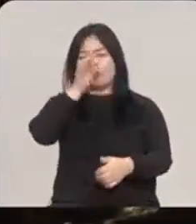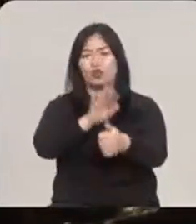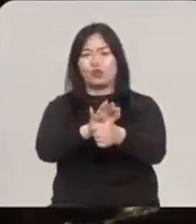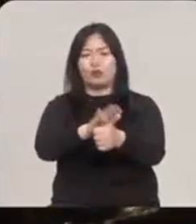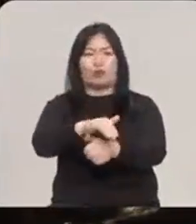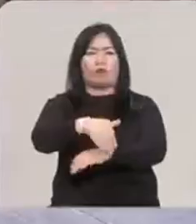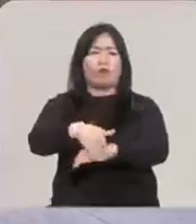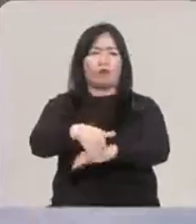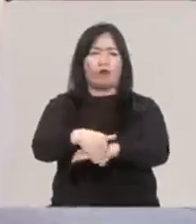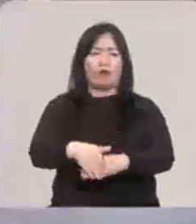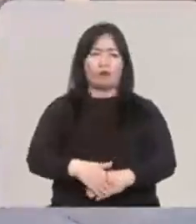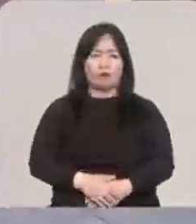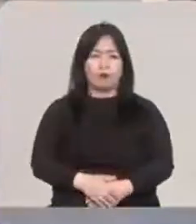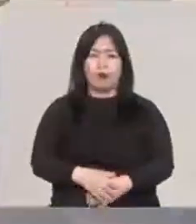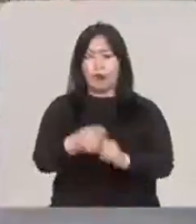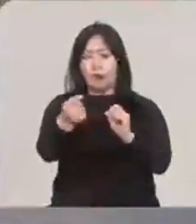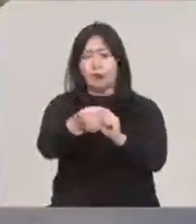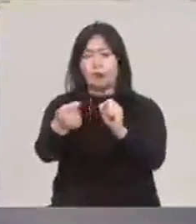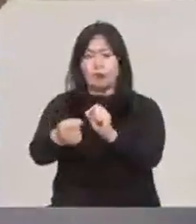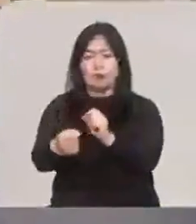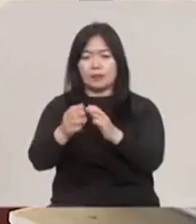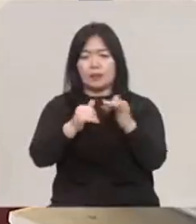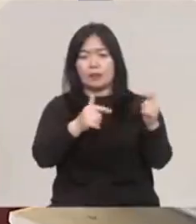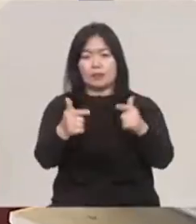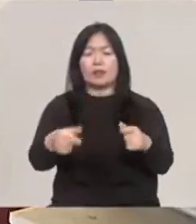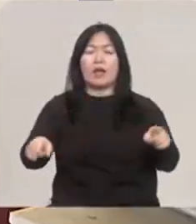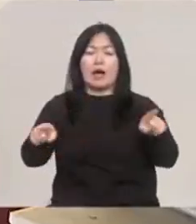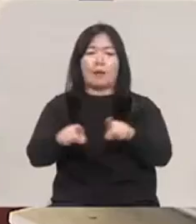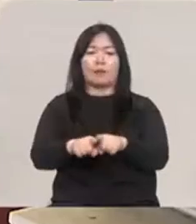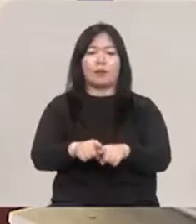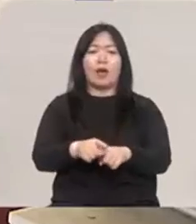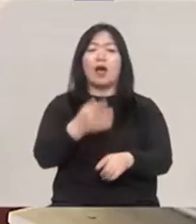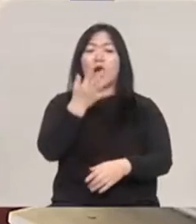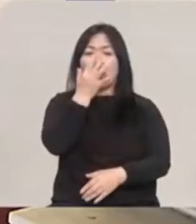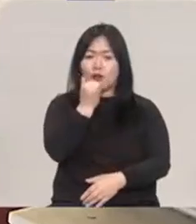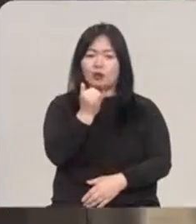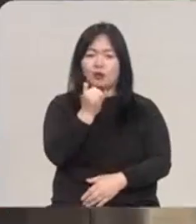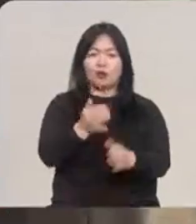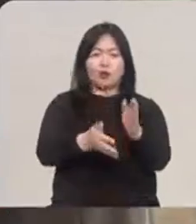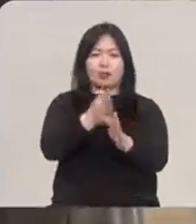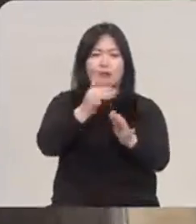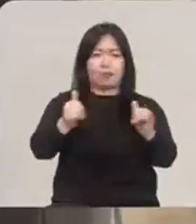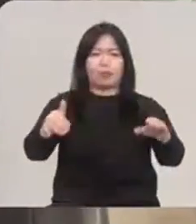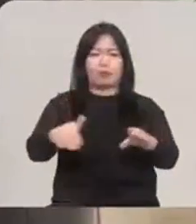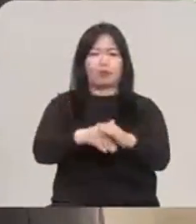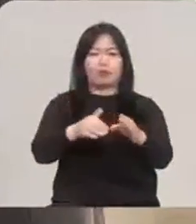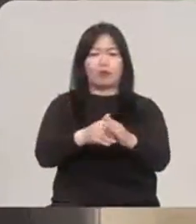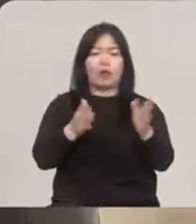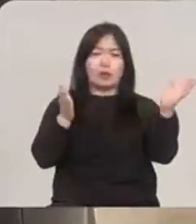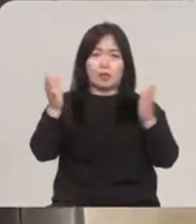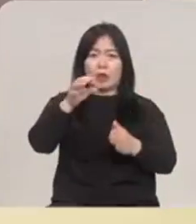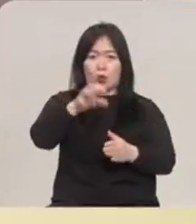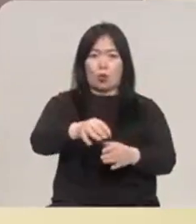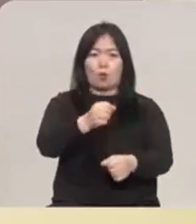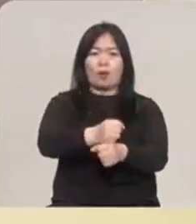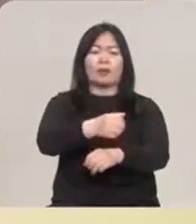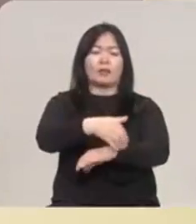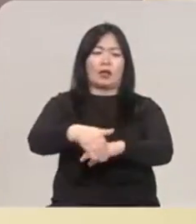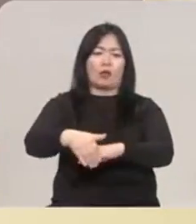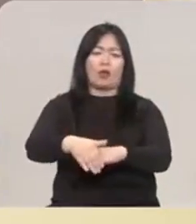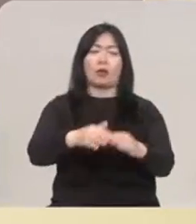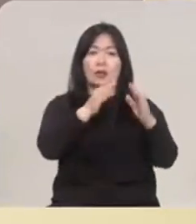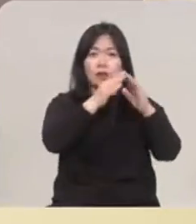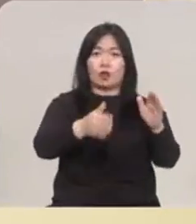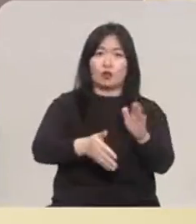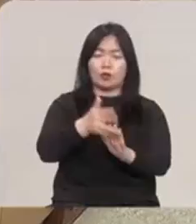지원하기 위해서입니다. 근처에는 주민과 예술인이 함께 호흡하는 시민문화 창작소도 조성합니다.